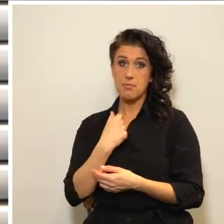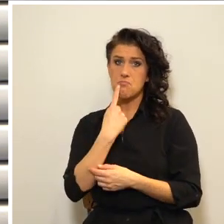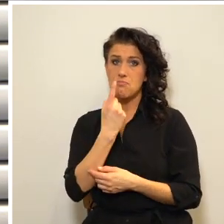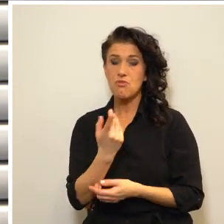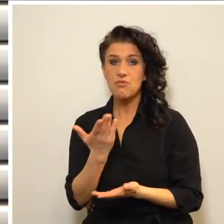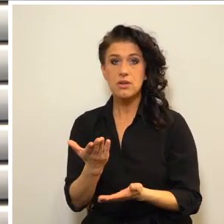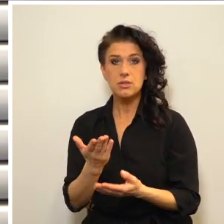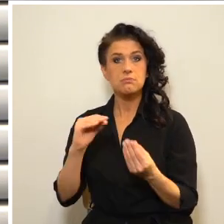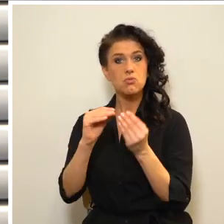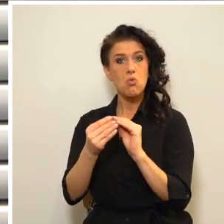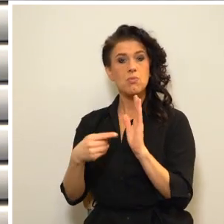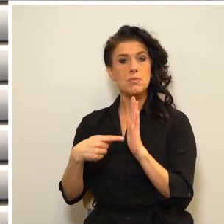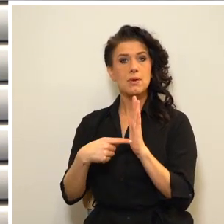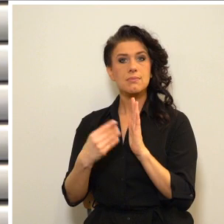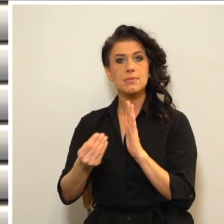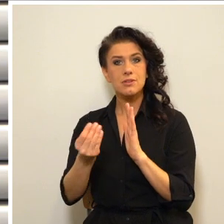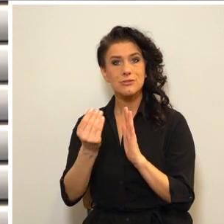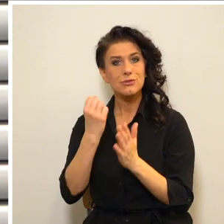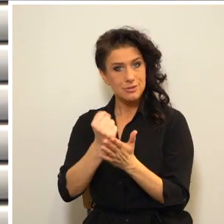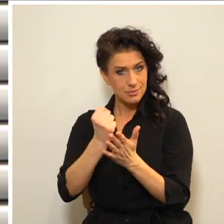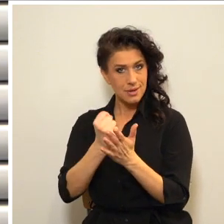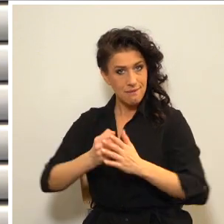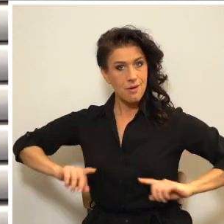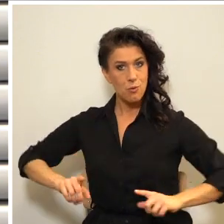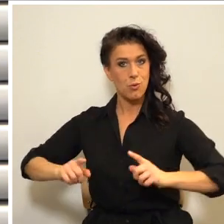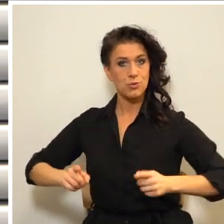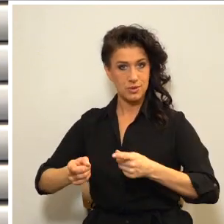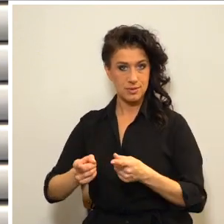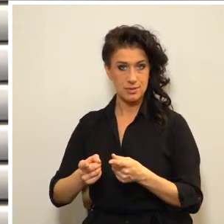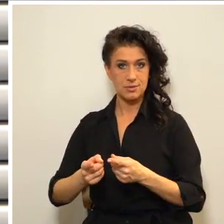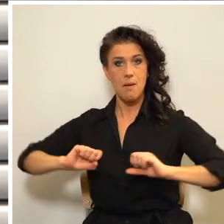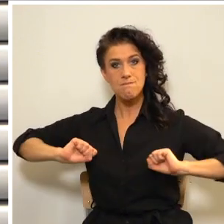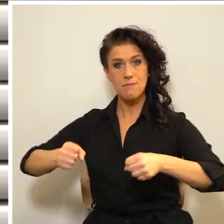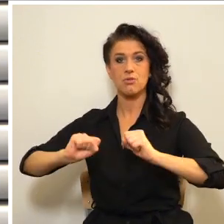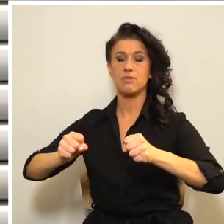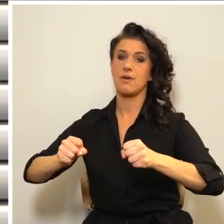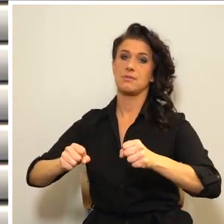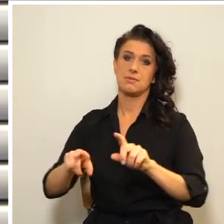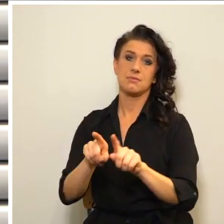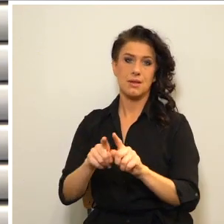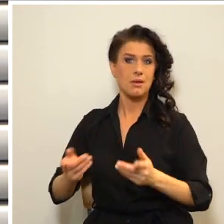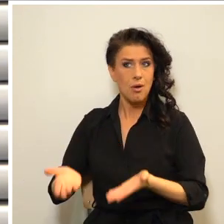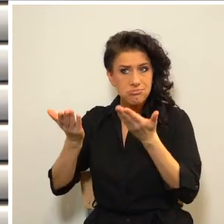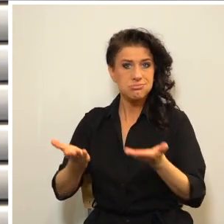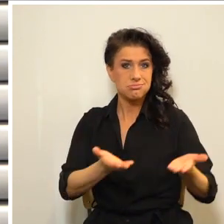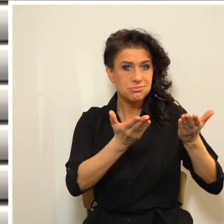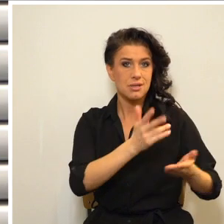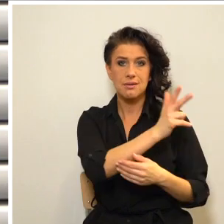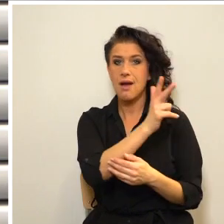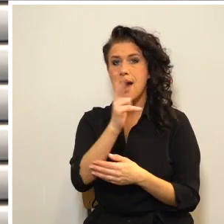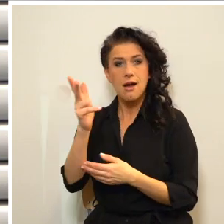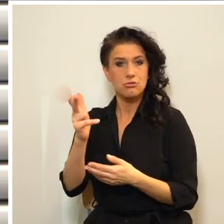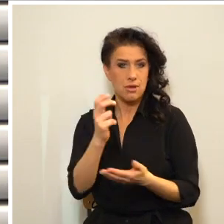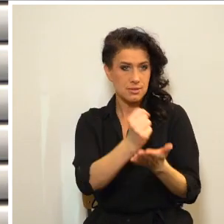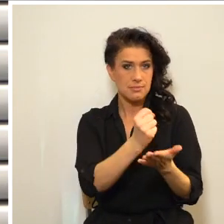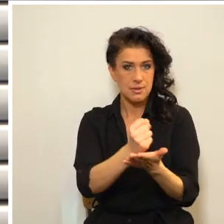stwierdzenie że problem nie leży jeszcze w kwestiach organizacyjnych motywacyjnych żeby prostu każdy przypadek